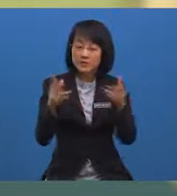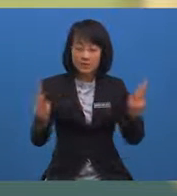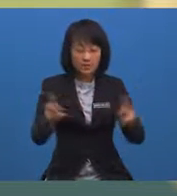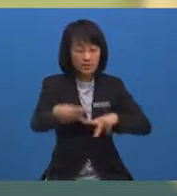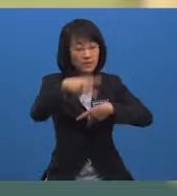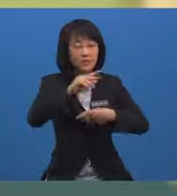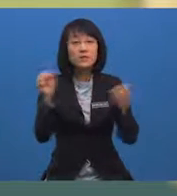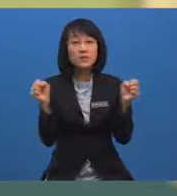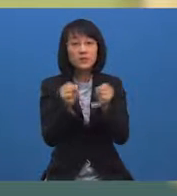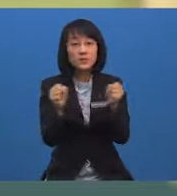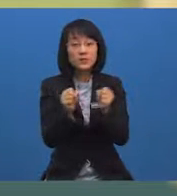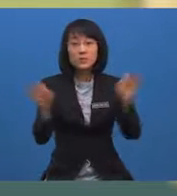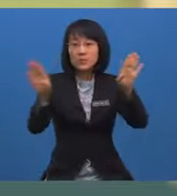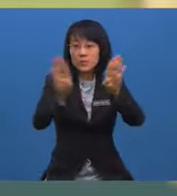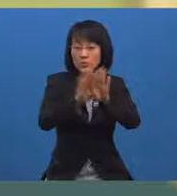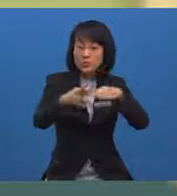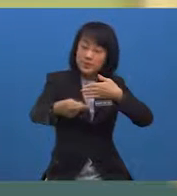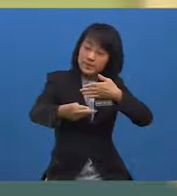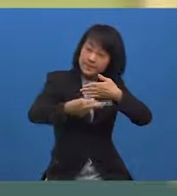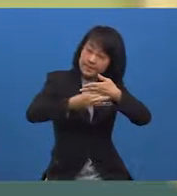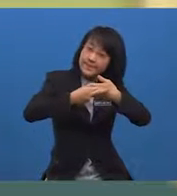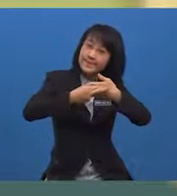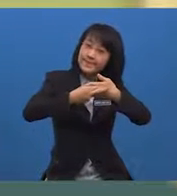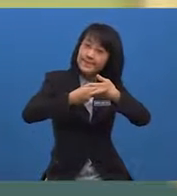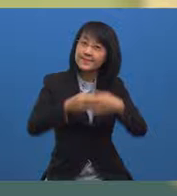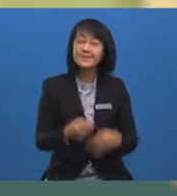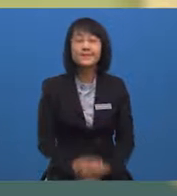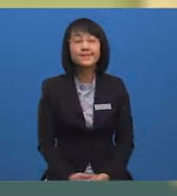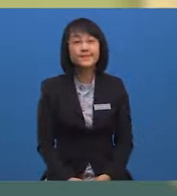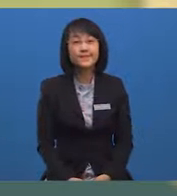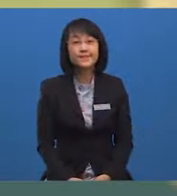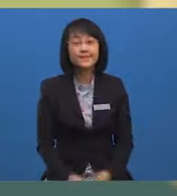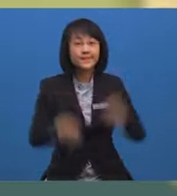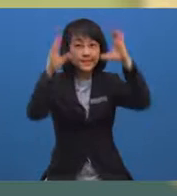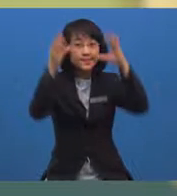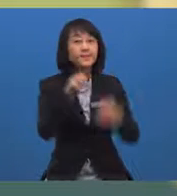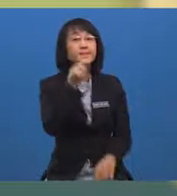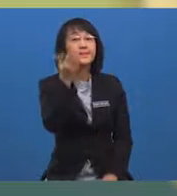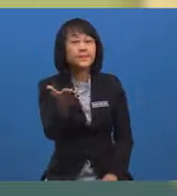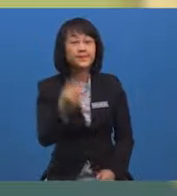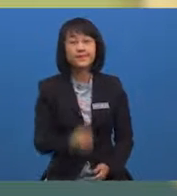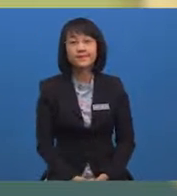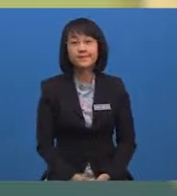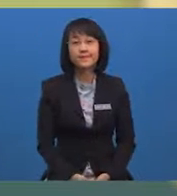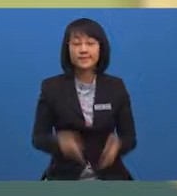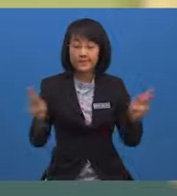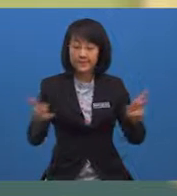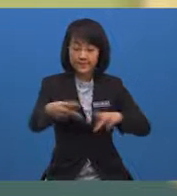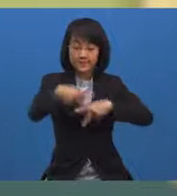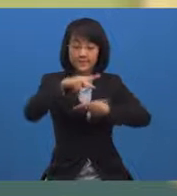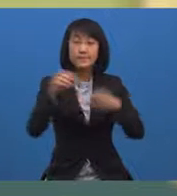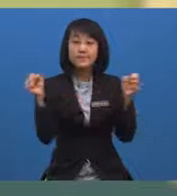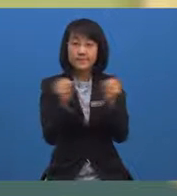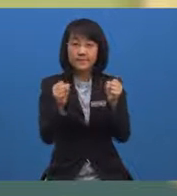sejuk ditutup rapat? Baiklah, cikgu beritahu. Peti sejuk boleh